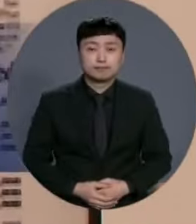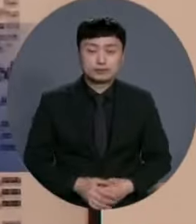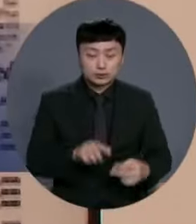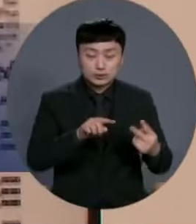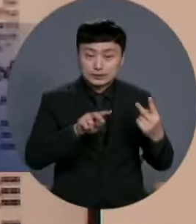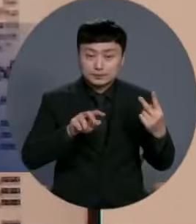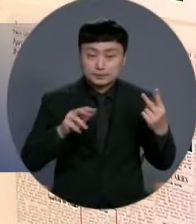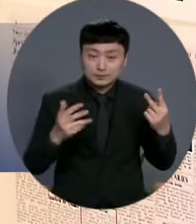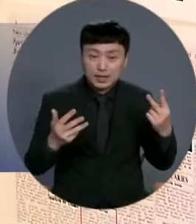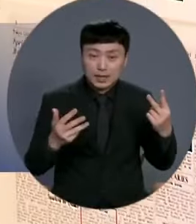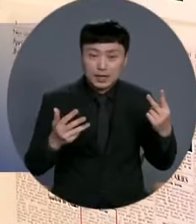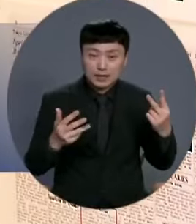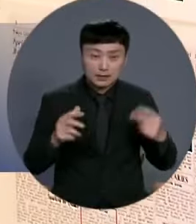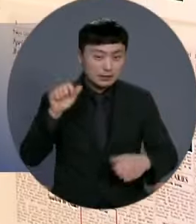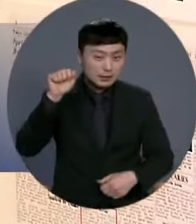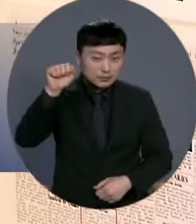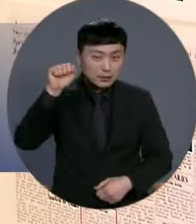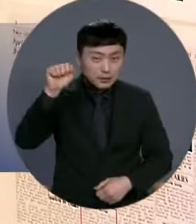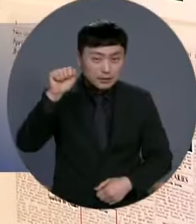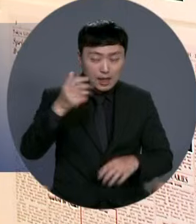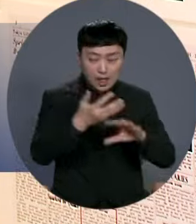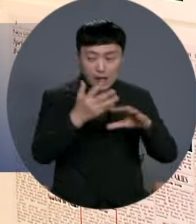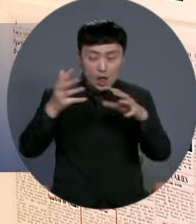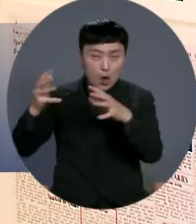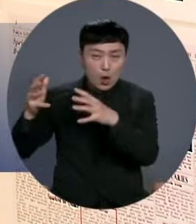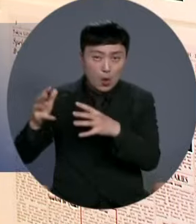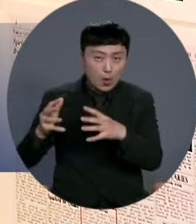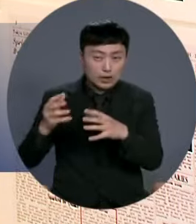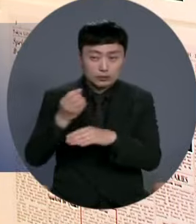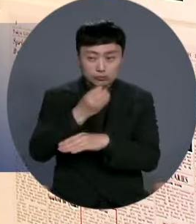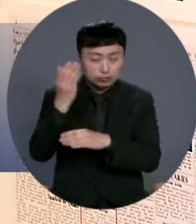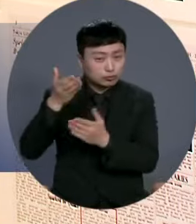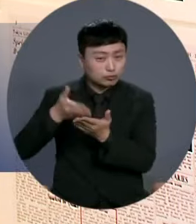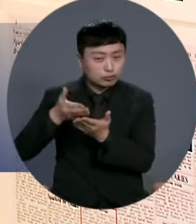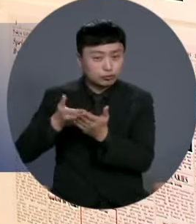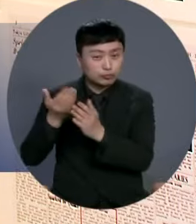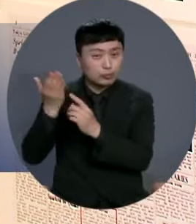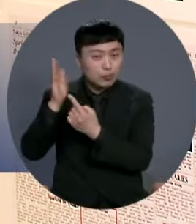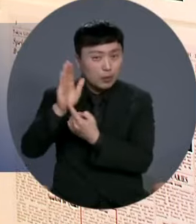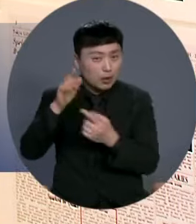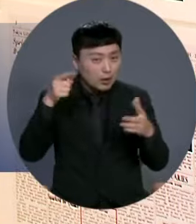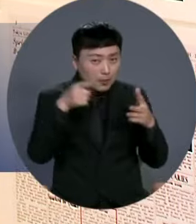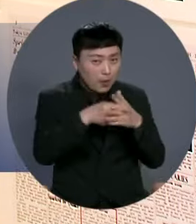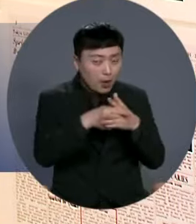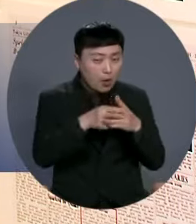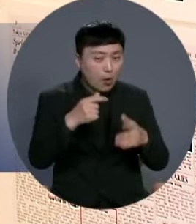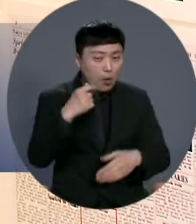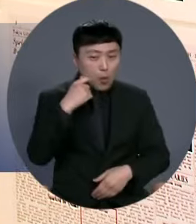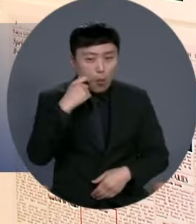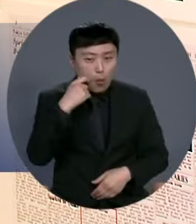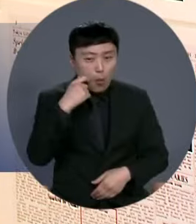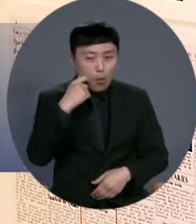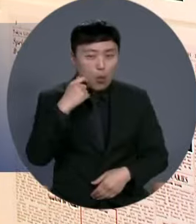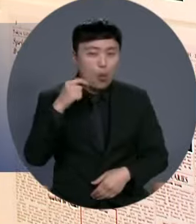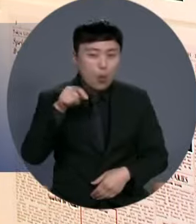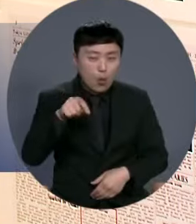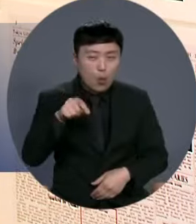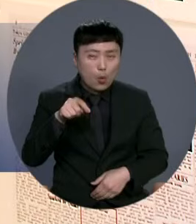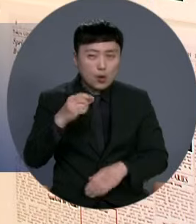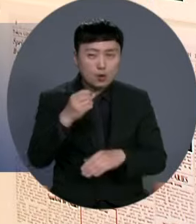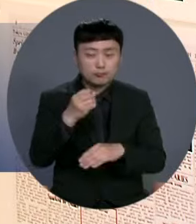일어났을 때 해외 주요 언론들이 어떻게 228을 처음 보도했는가 하는 이런 외신 자료들을